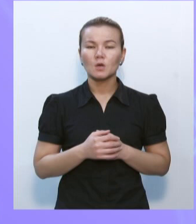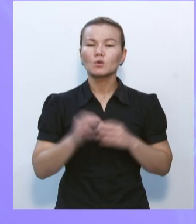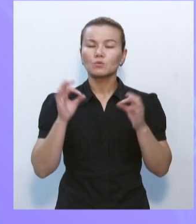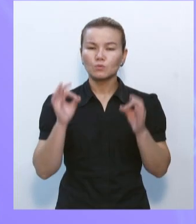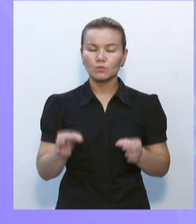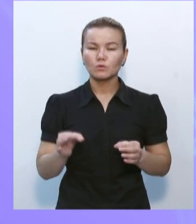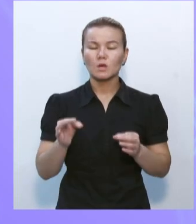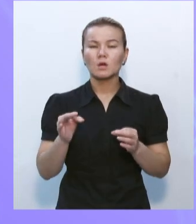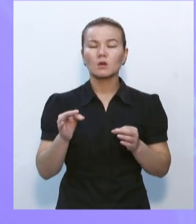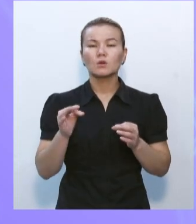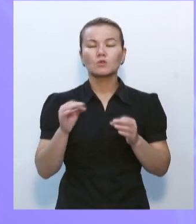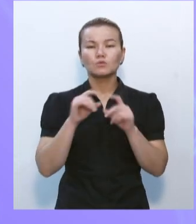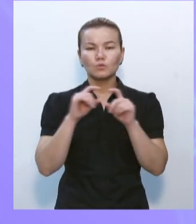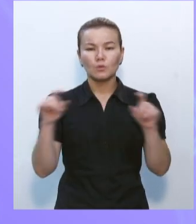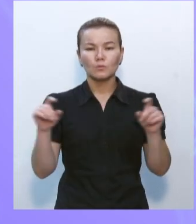Туура сүйлөмдөр.